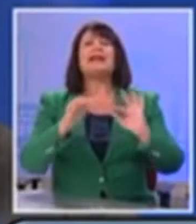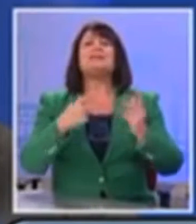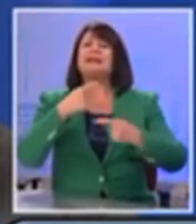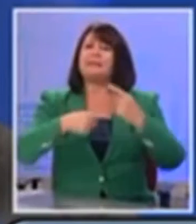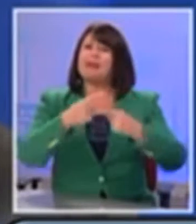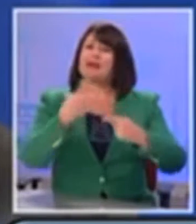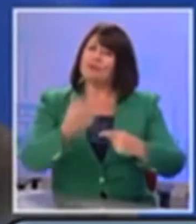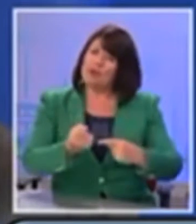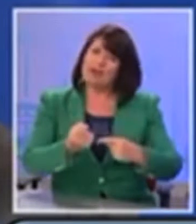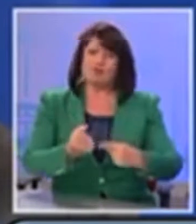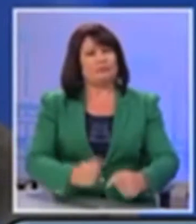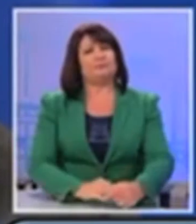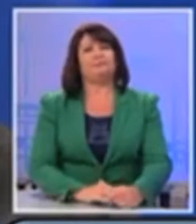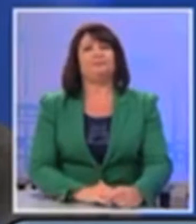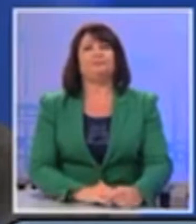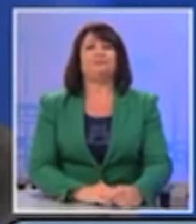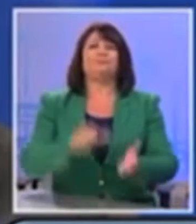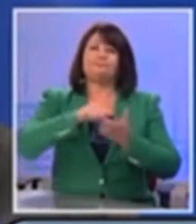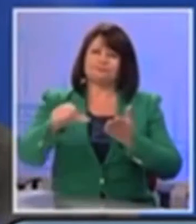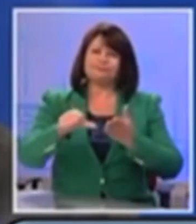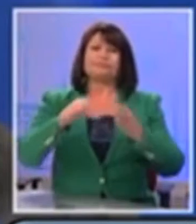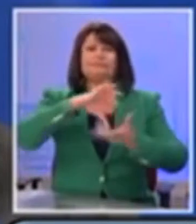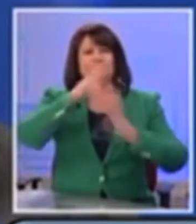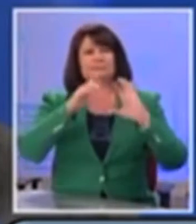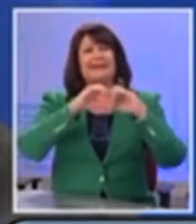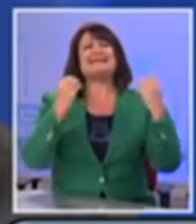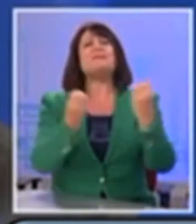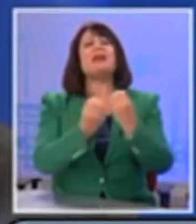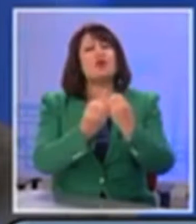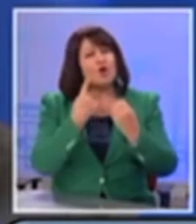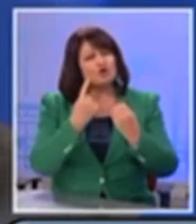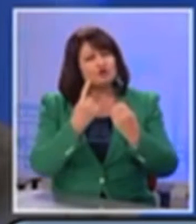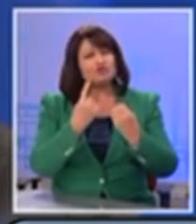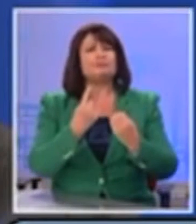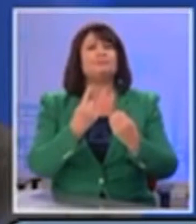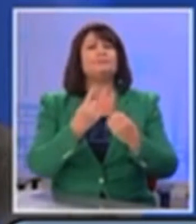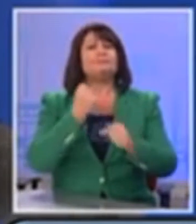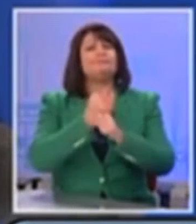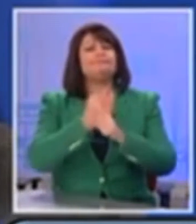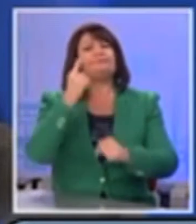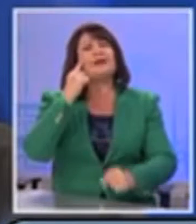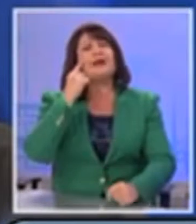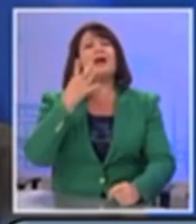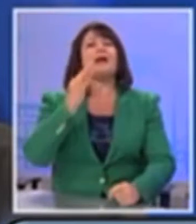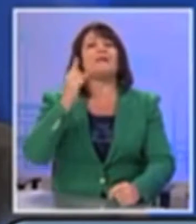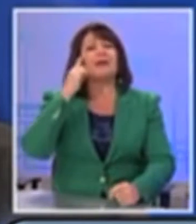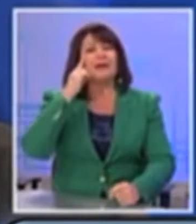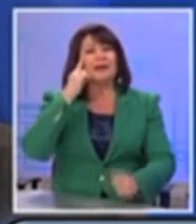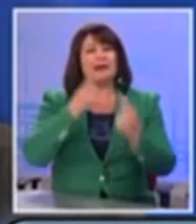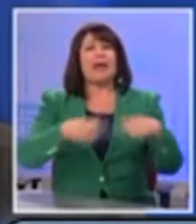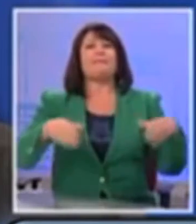à l'occasion des travaux de ce comité pour établir la vérité sur la dette grecque.